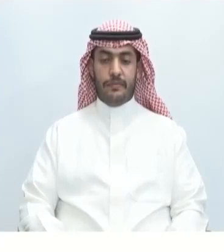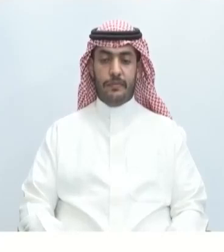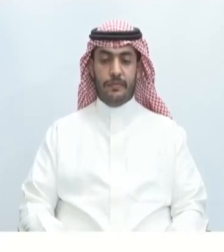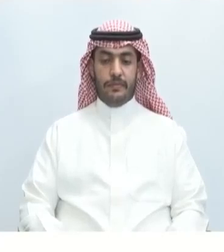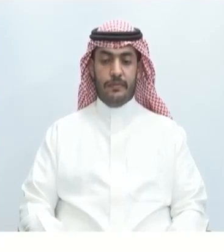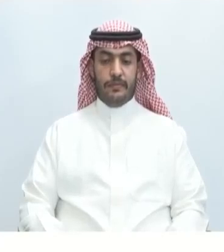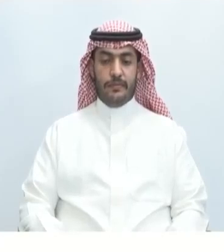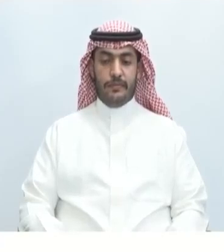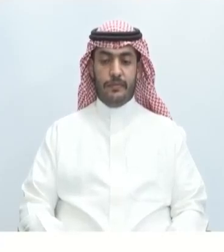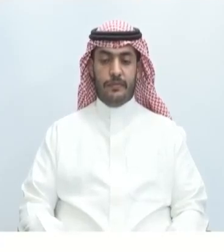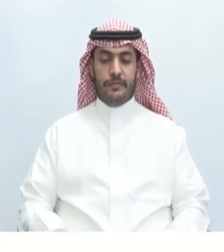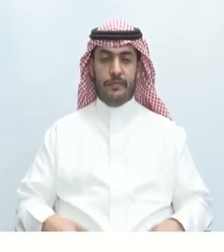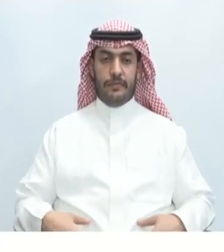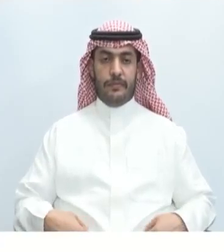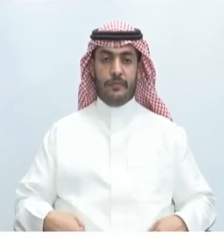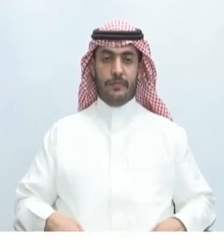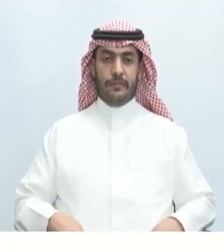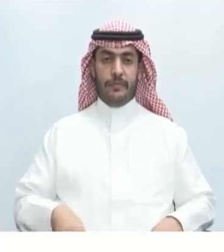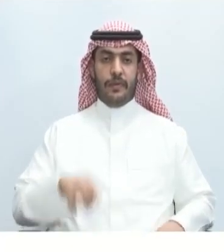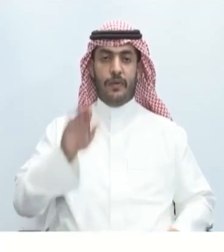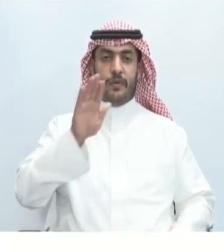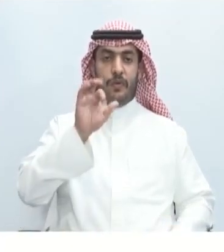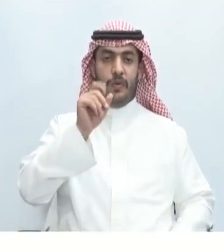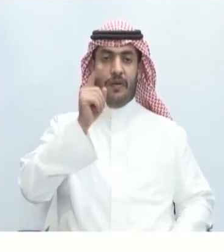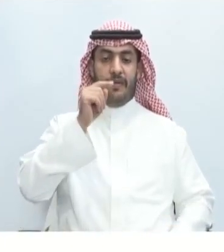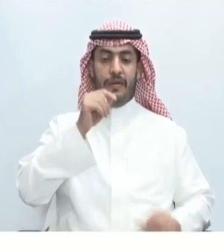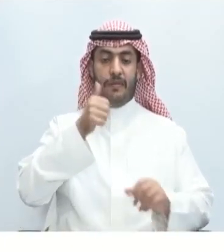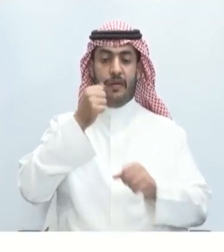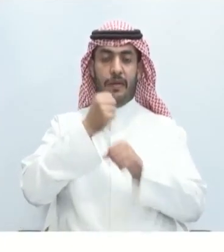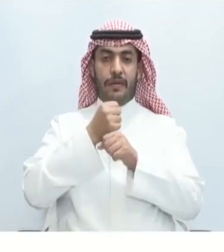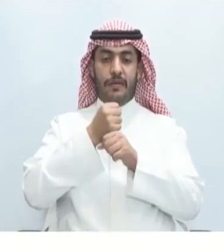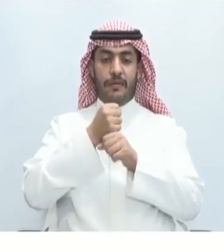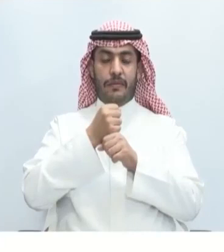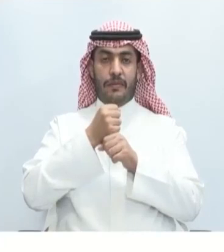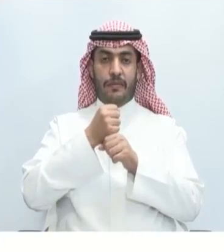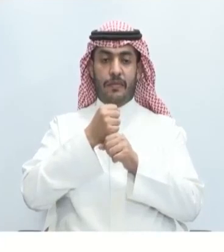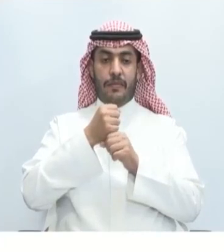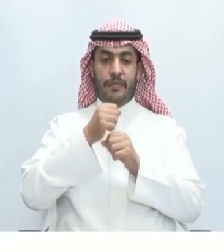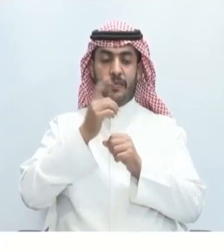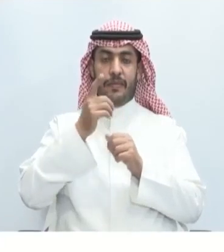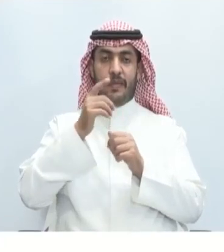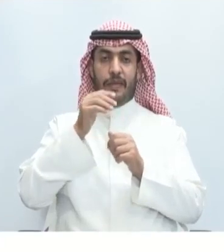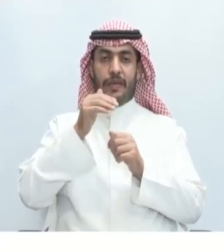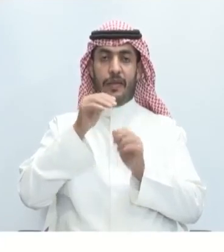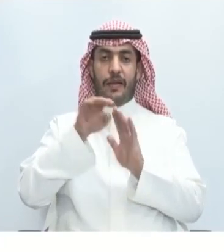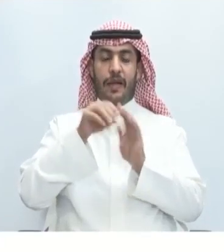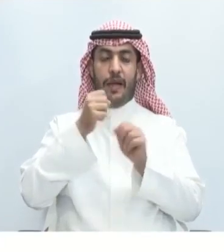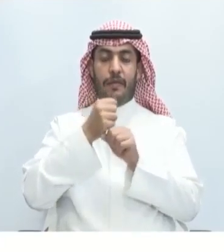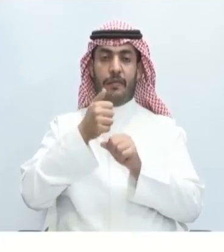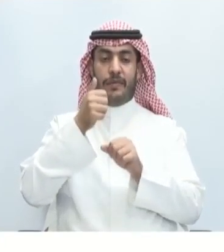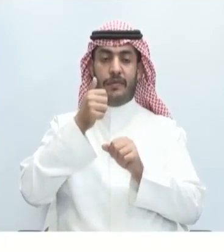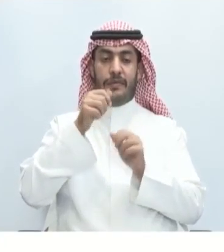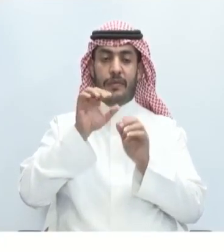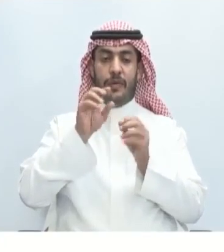التسميه اذا اردنا سولفر كما تعلم نحن اضفناها وبالتالي هذه هي اداه سولفر اذا ما هي الخليه التي سنعمل عليها